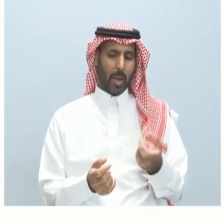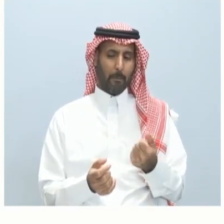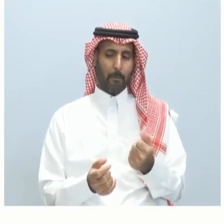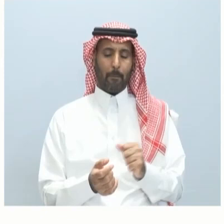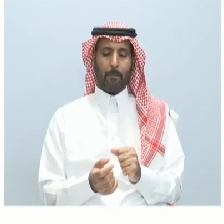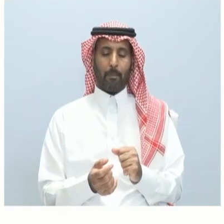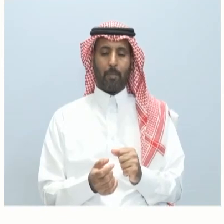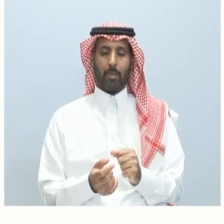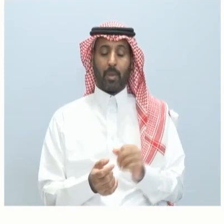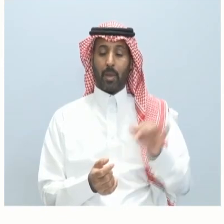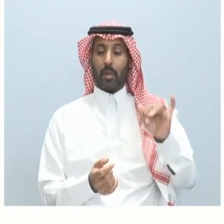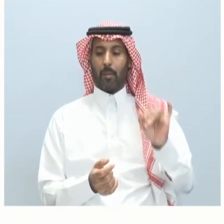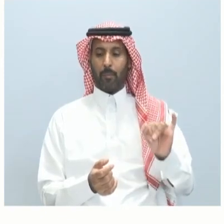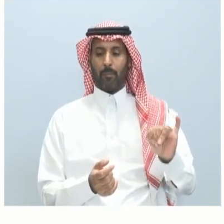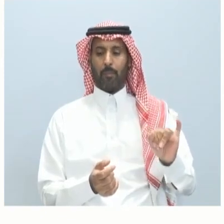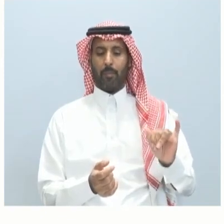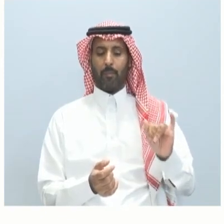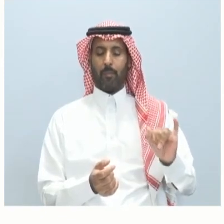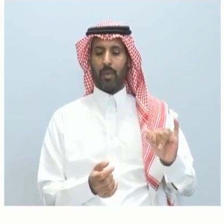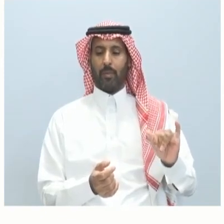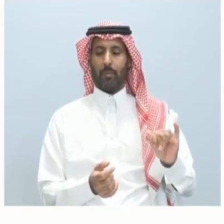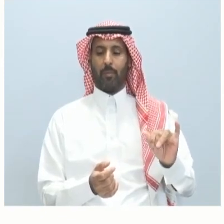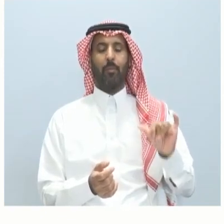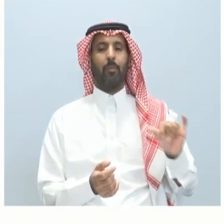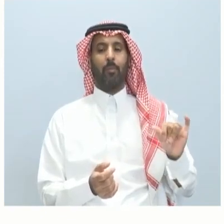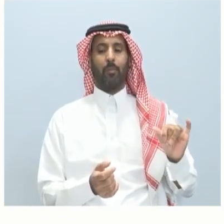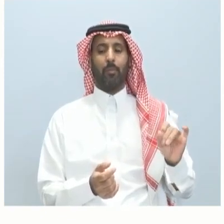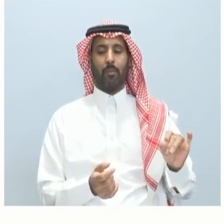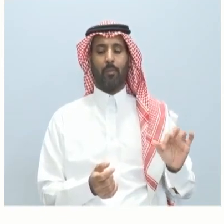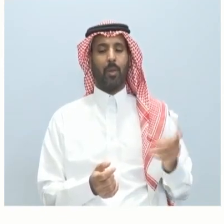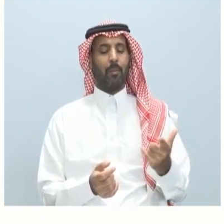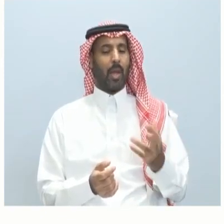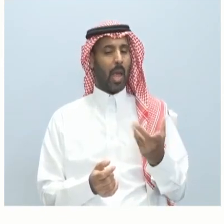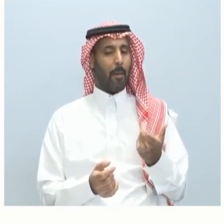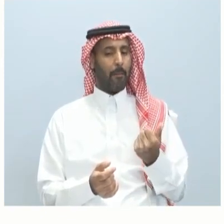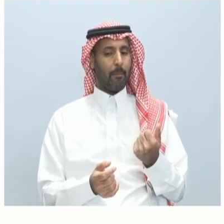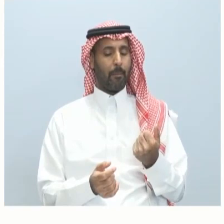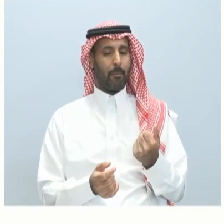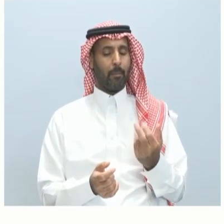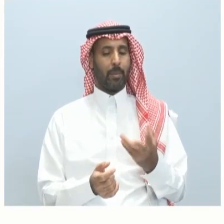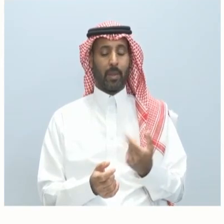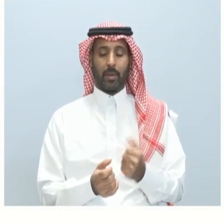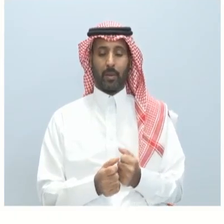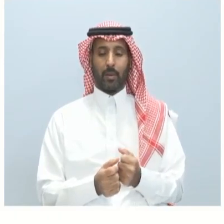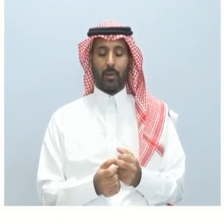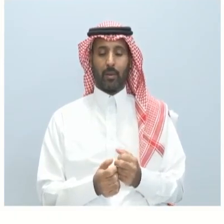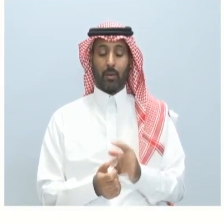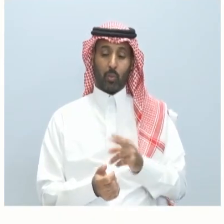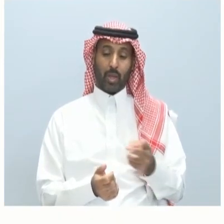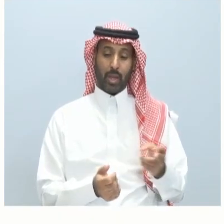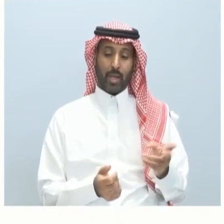نوجد قيمه المتغير المتغير لدينا هنا ما هو نعم هو م نريد ان نوجد قيمه هذا